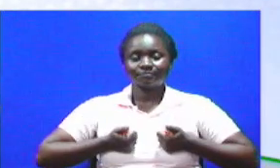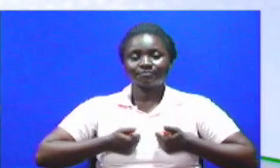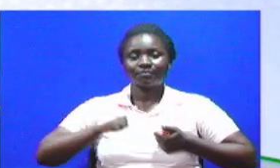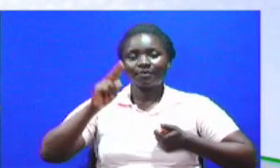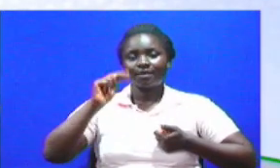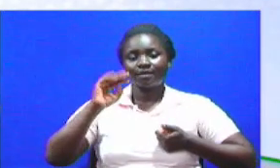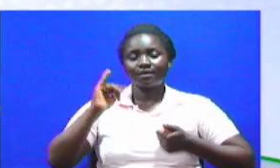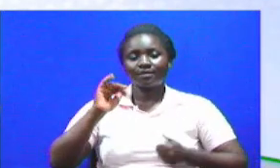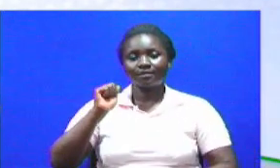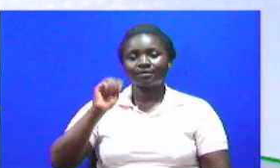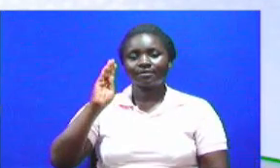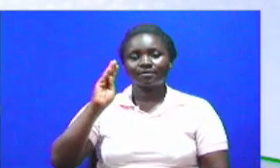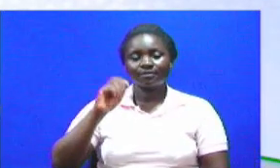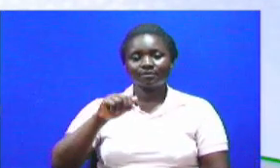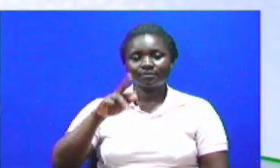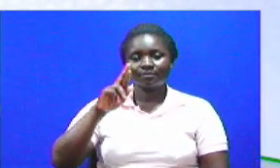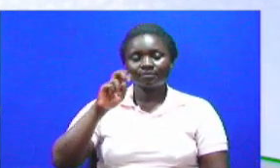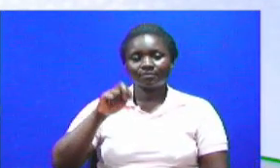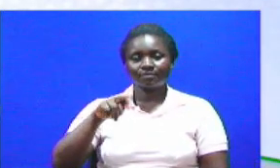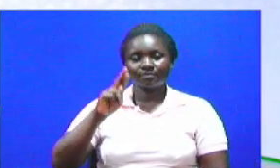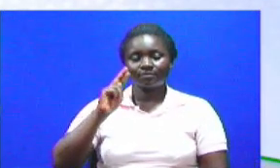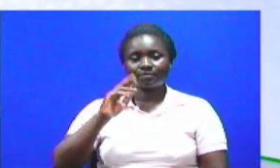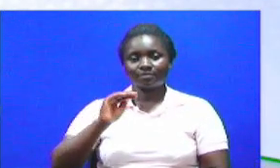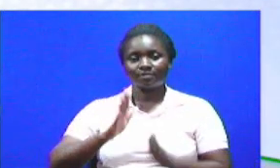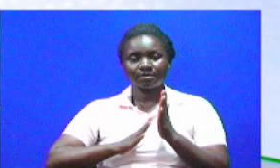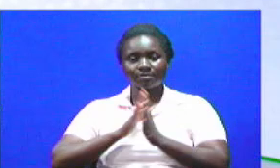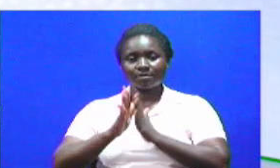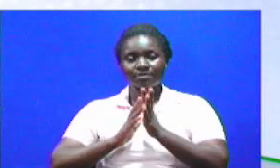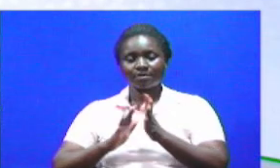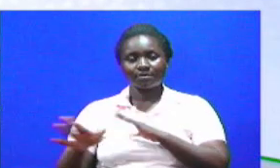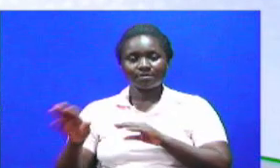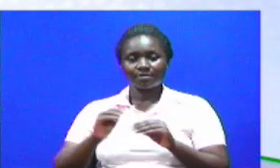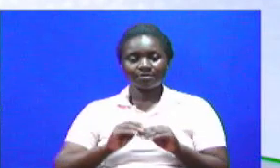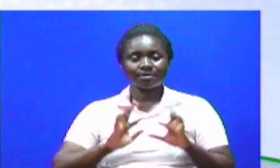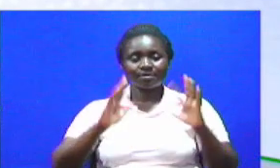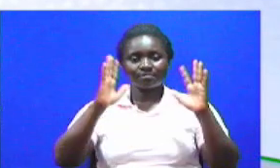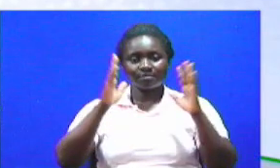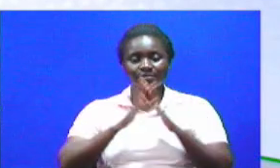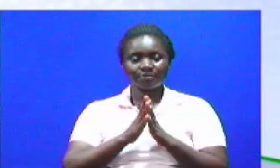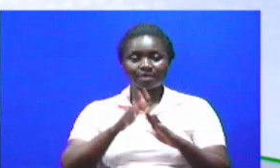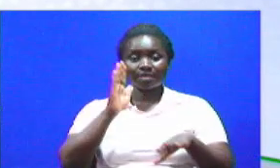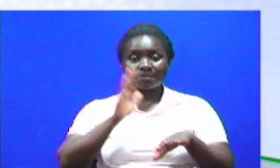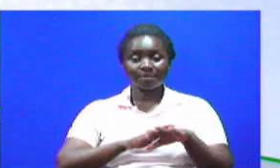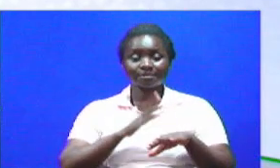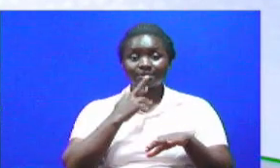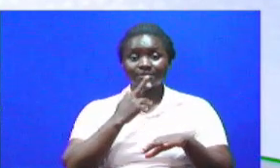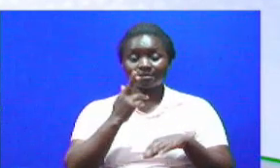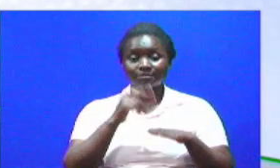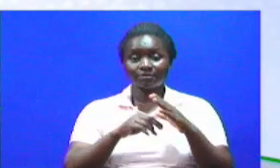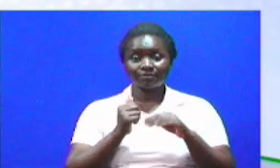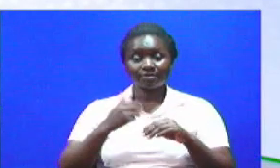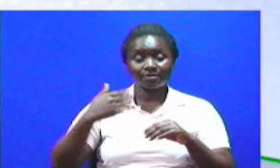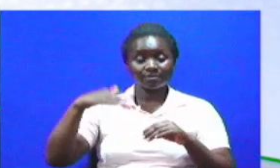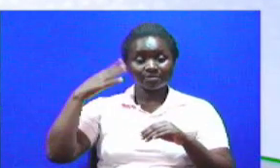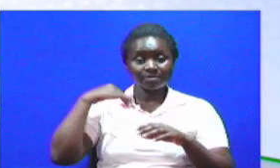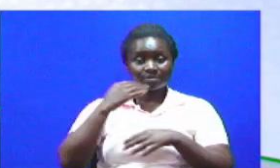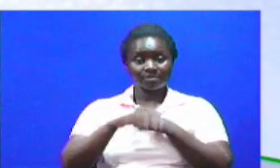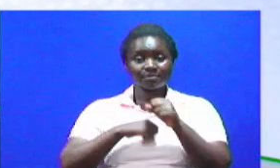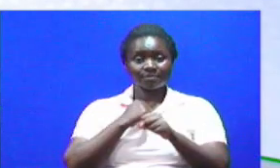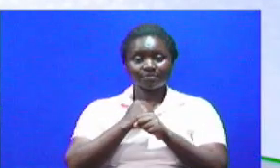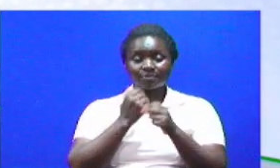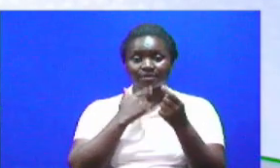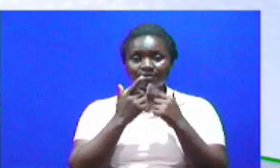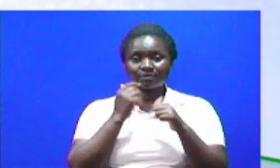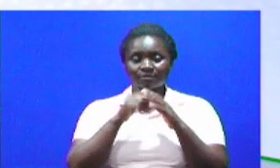magiga ya eskuru yo kuwaligania umoyega bogo chengera machibwa maya enyara kova korokana umako enyara kova weta huko na chinga